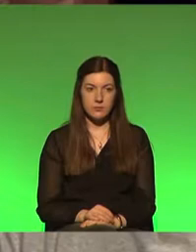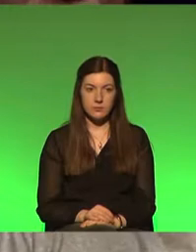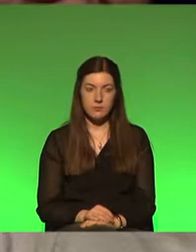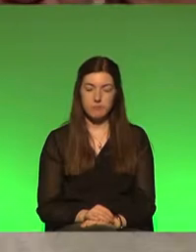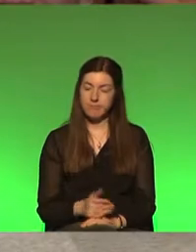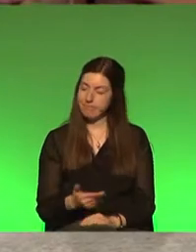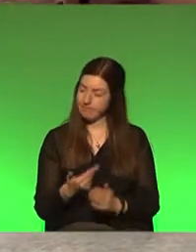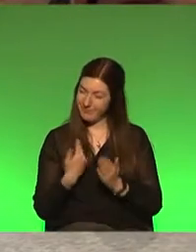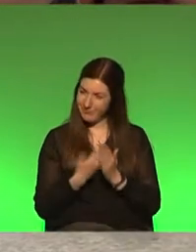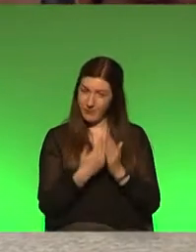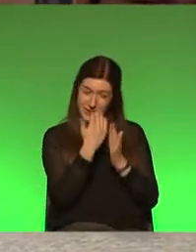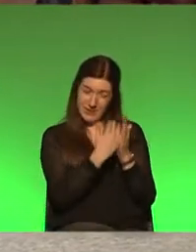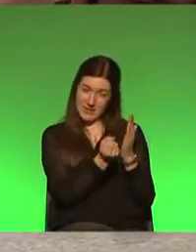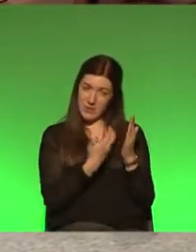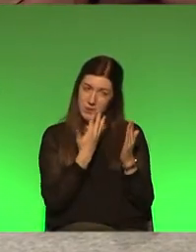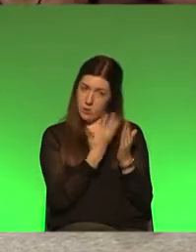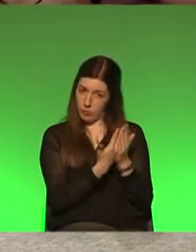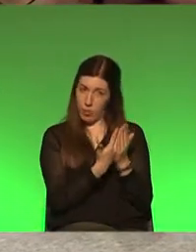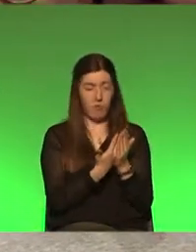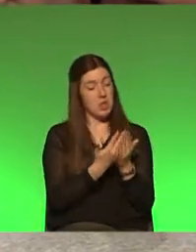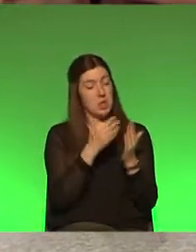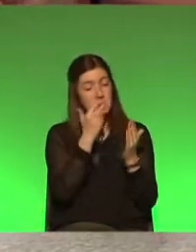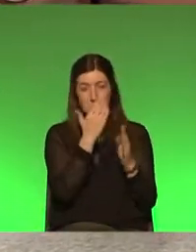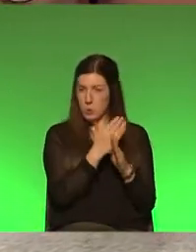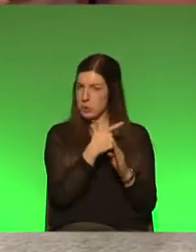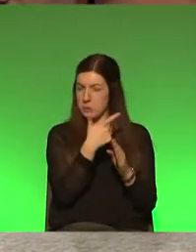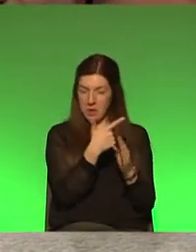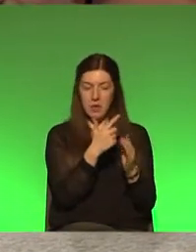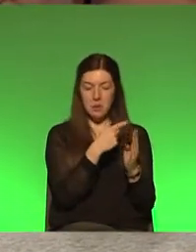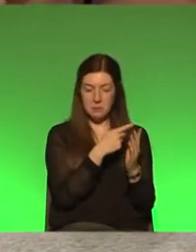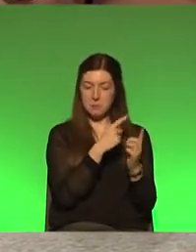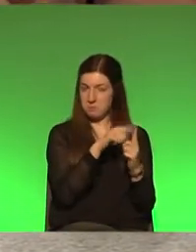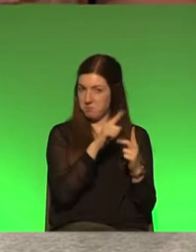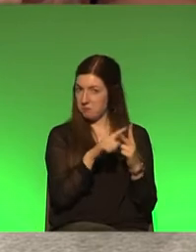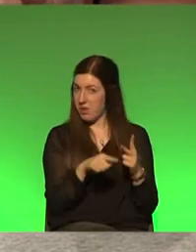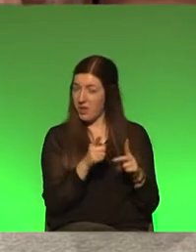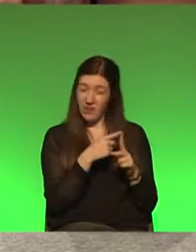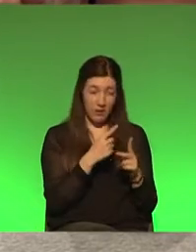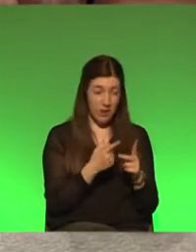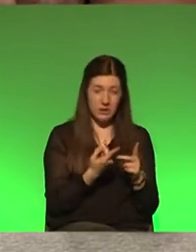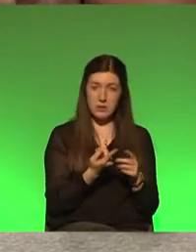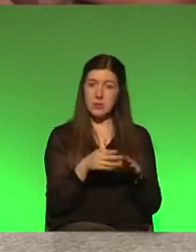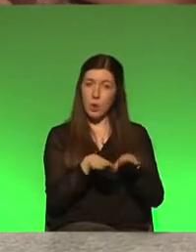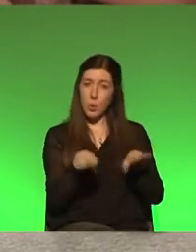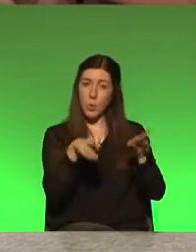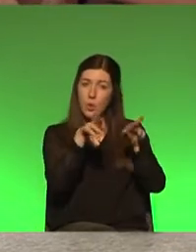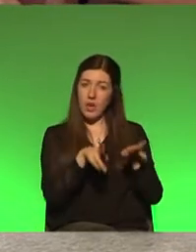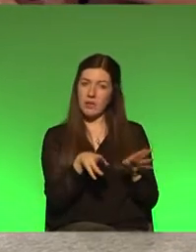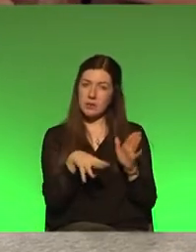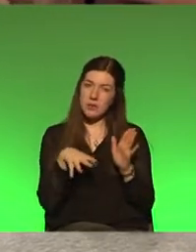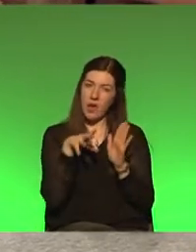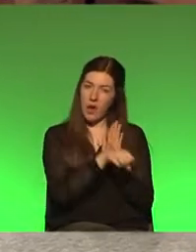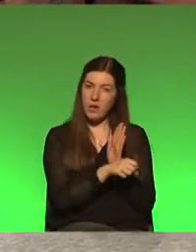Und dieser Gesetzentwurf macht ja im Prinzip zwei Dinge. Zum einen ist er geprägt von unverhältnismäßigen Grundrechtseingriffen und es